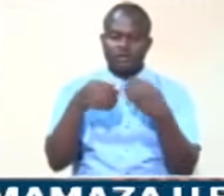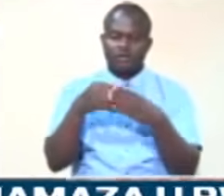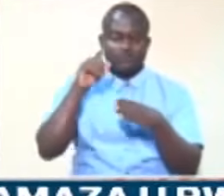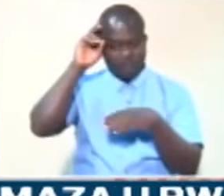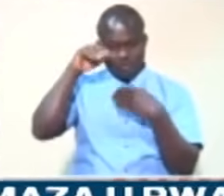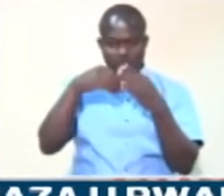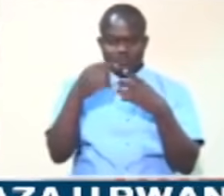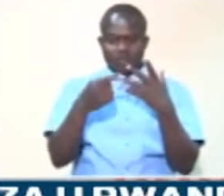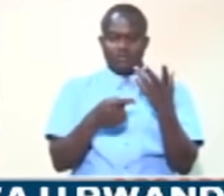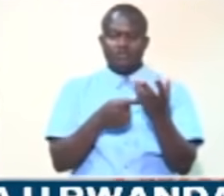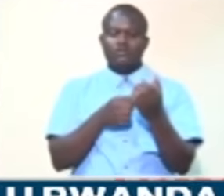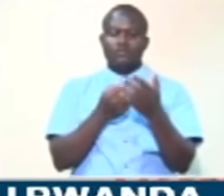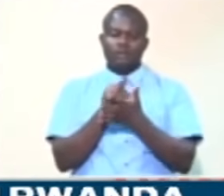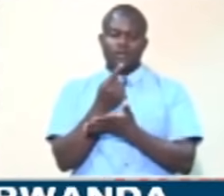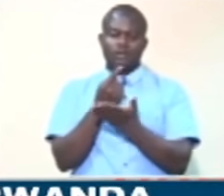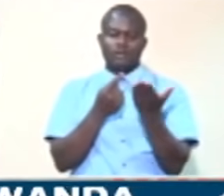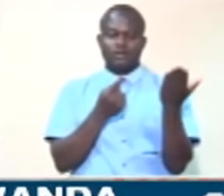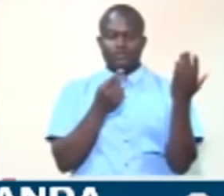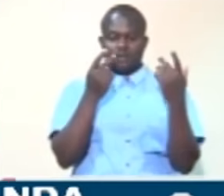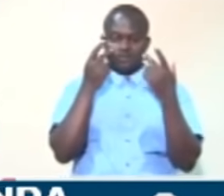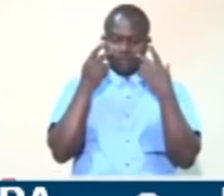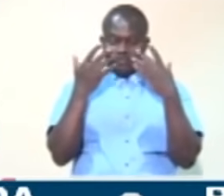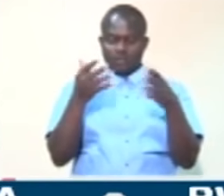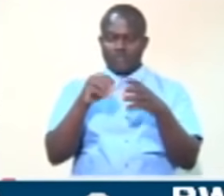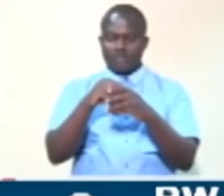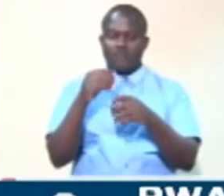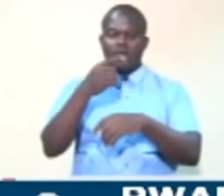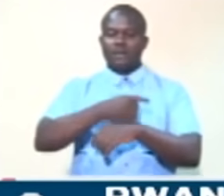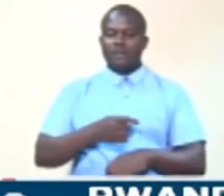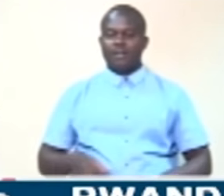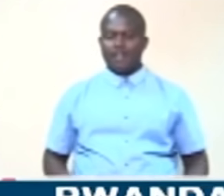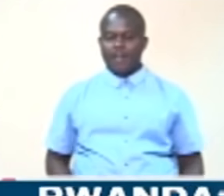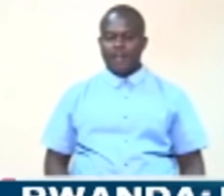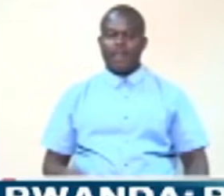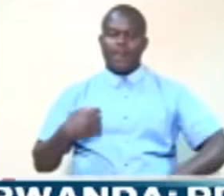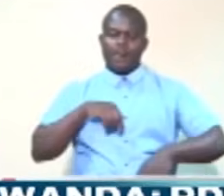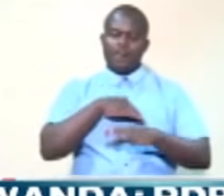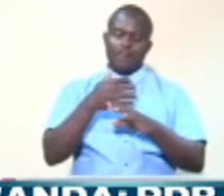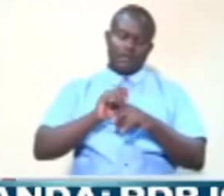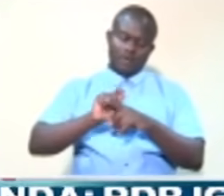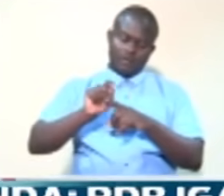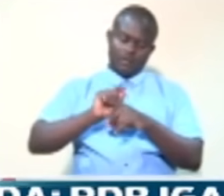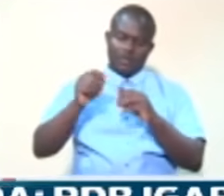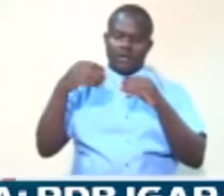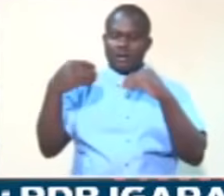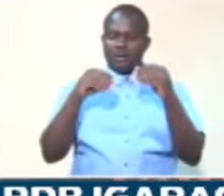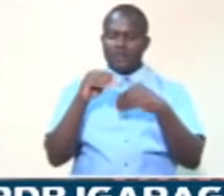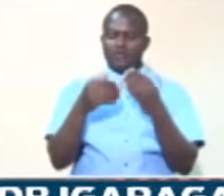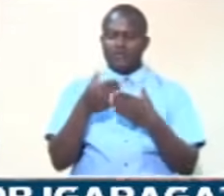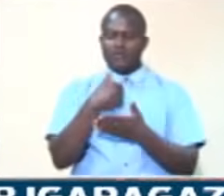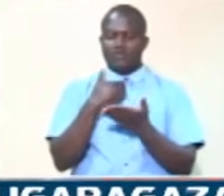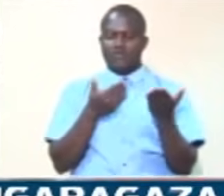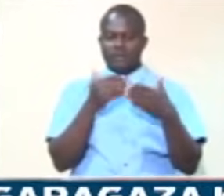udushya twatuma abasura u Rwanda barumuna miminsi. Kumva ko turi ready, twamaze gutraining abagide, ibikoresho turabifite,